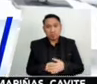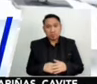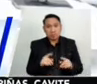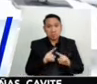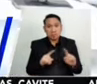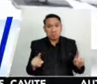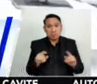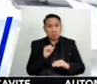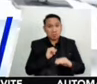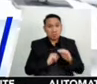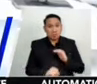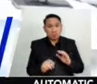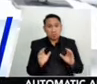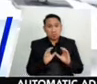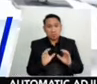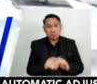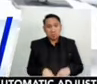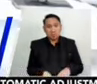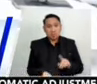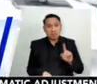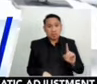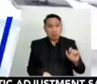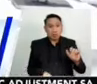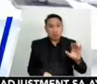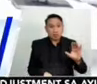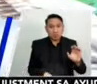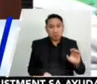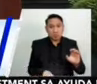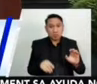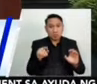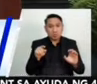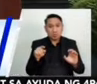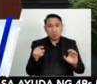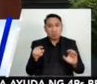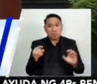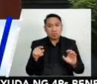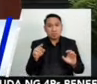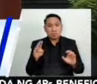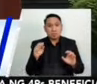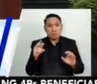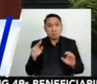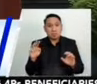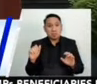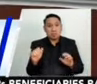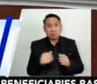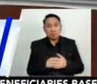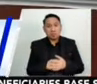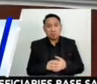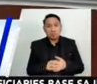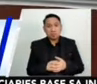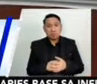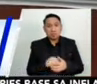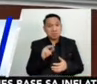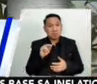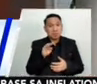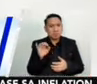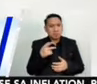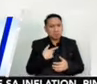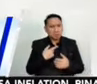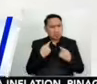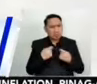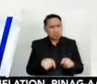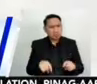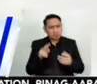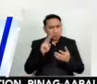ang alis go ito yyung si Mayor alis go ng bamban hinimok ni galya ng NBI na imbestigahan pa rin ang tunay na